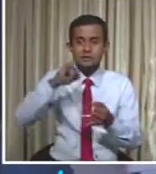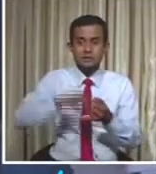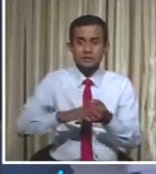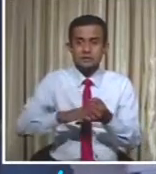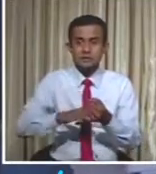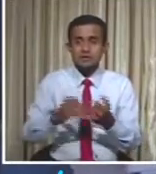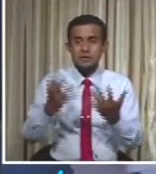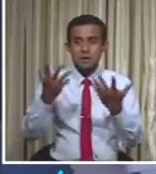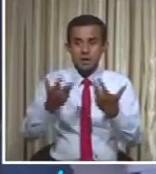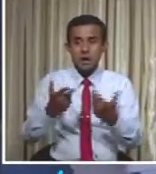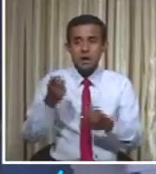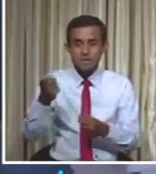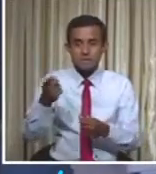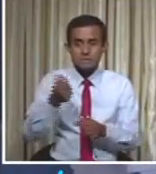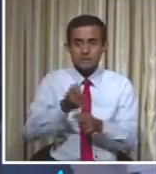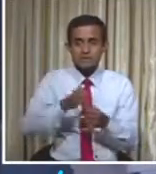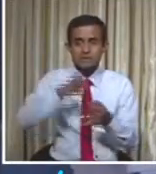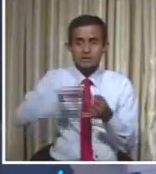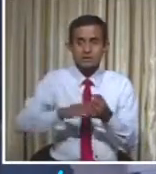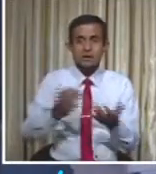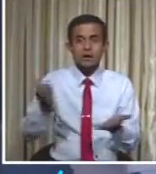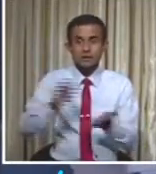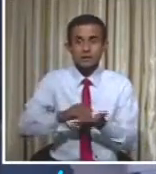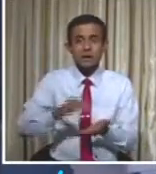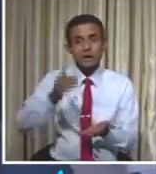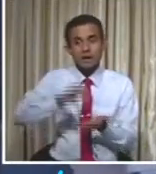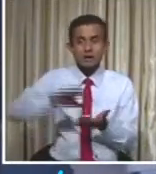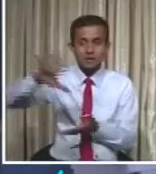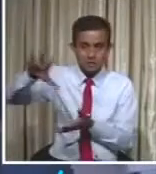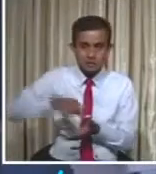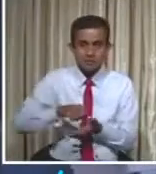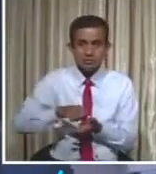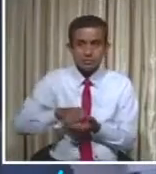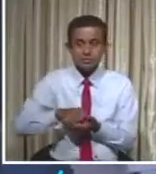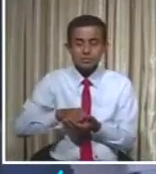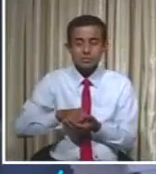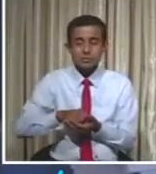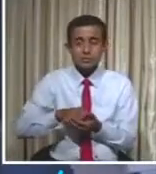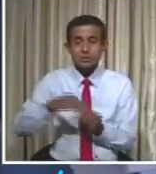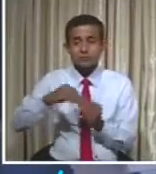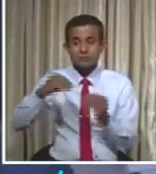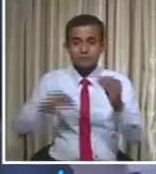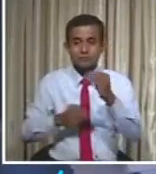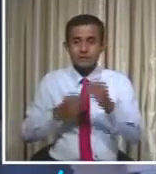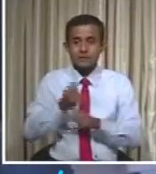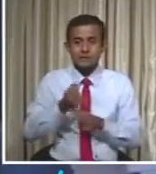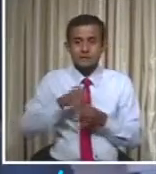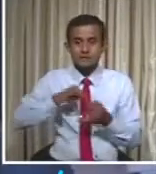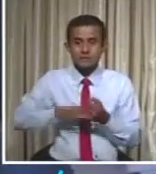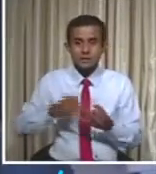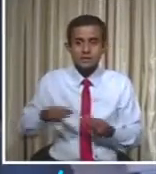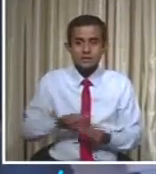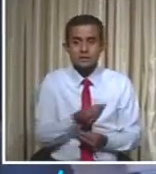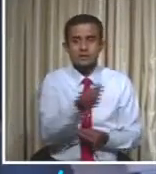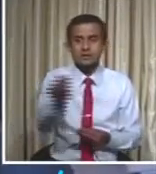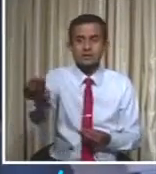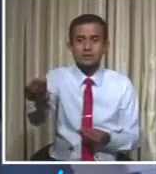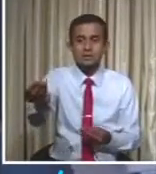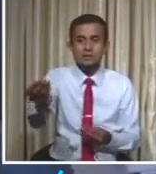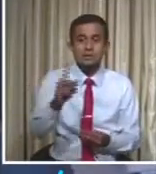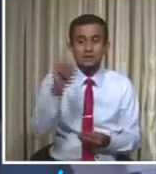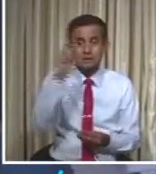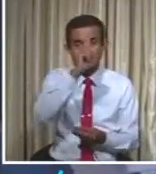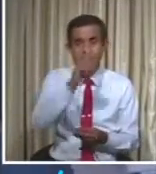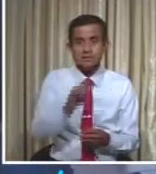ප්‍රමාණයක් තියෙනවා. ඒ ගෑස් සිලින්ඩර ටික වහාම එකතු කරන්න. එකතු කරලා ඒ වෙනුවට විකල්ප ගෑස් සිලින්ඩර ලබා දෙන්න. ඒක තමයි ඉස්සෙල්ලම